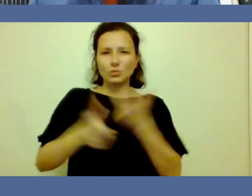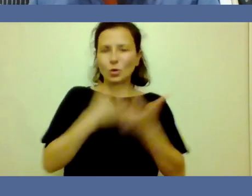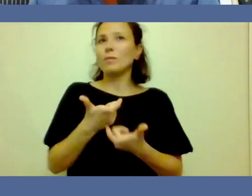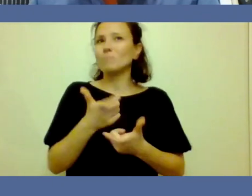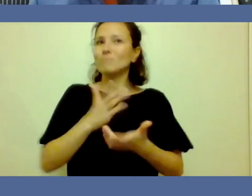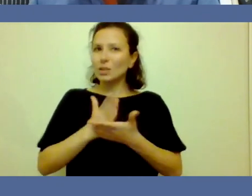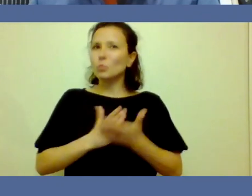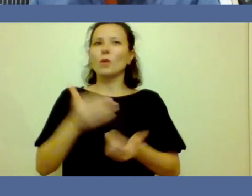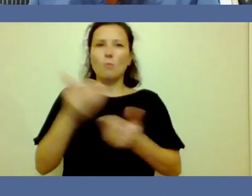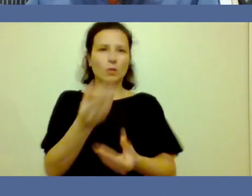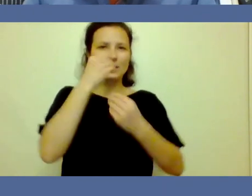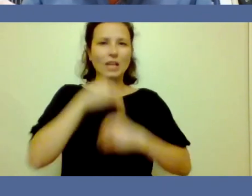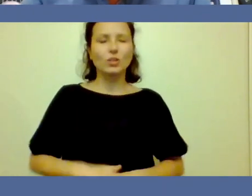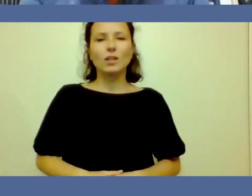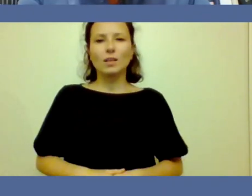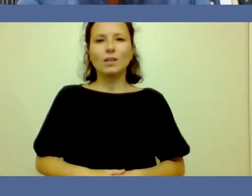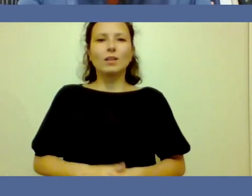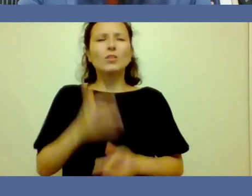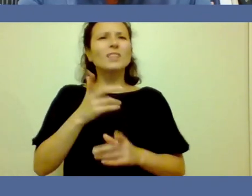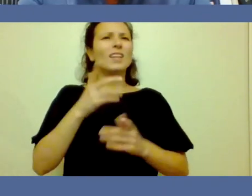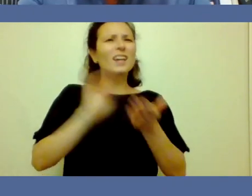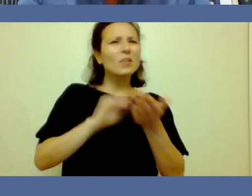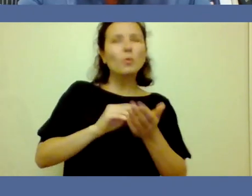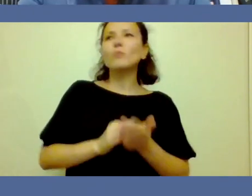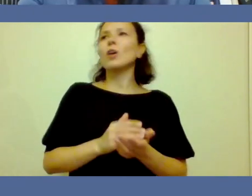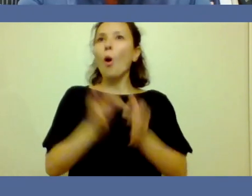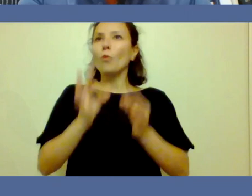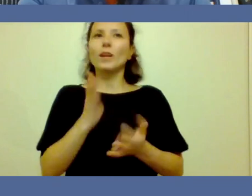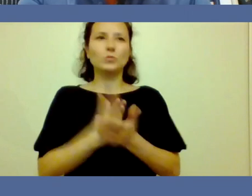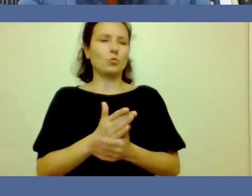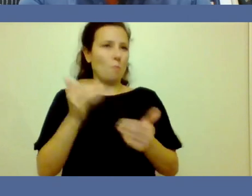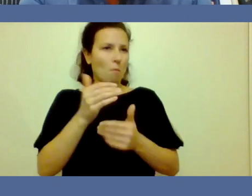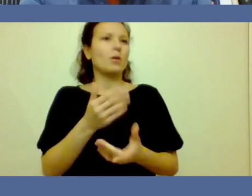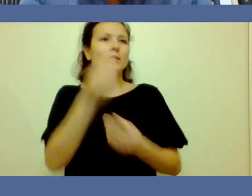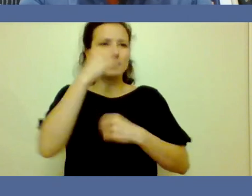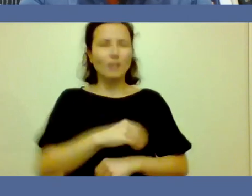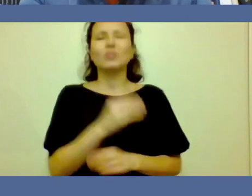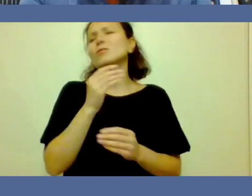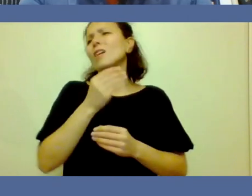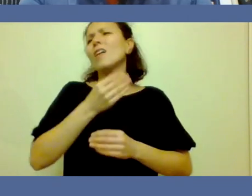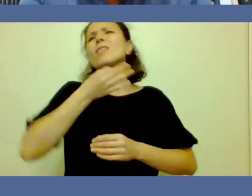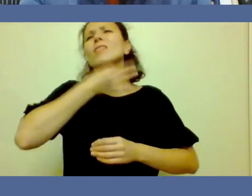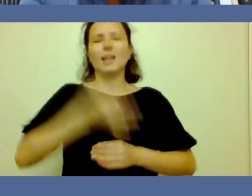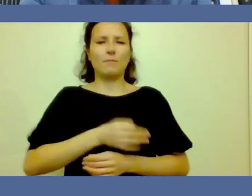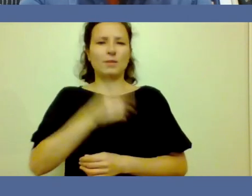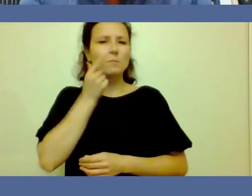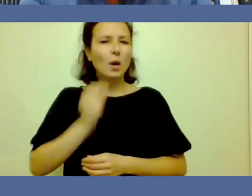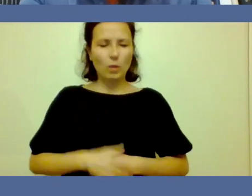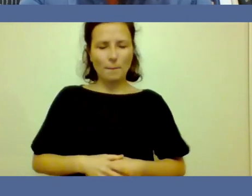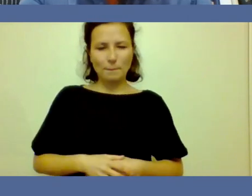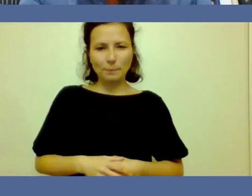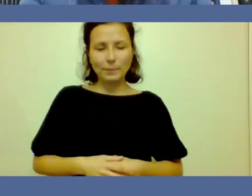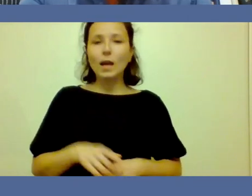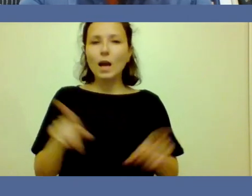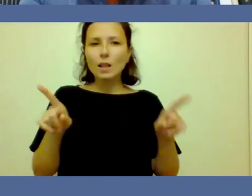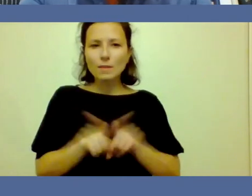bym powiedziała, rytuału, że teraz już mogę zjeść i wtedy mi to najbardziej smakuje, absolutnie. Natomiast jest też,